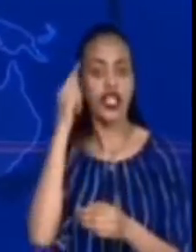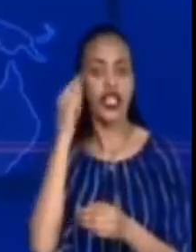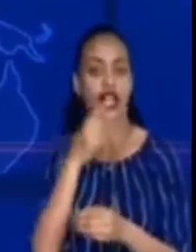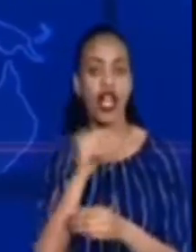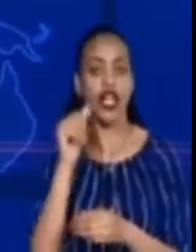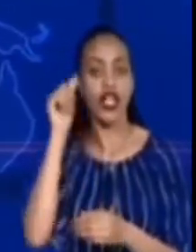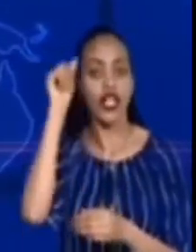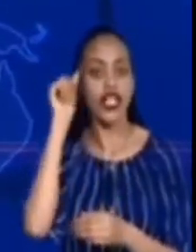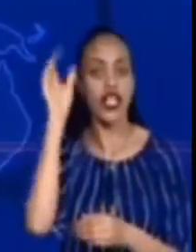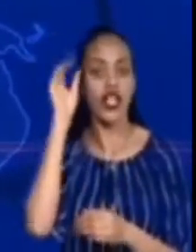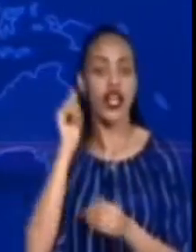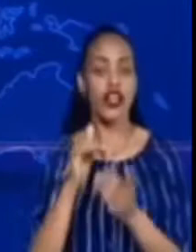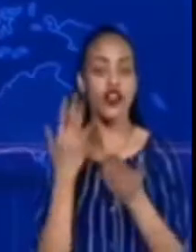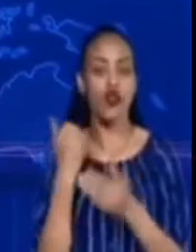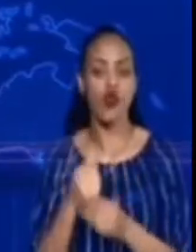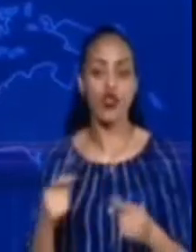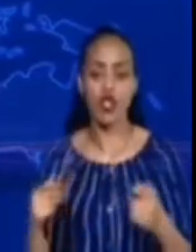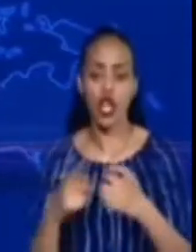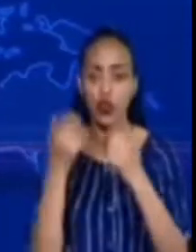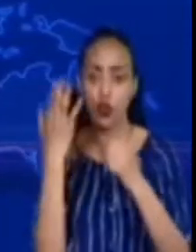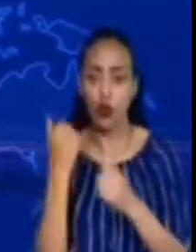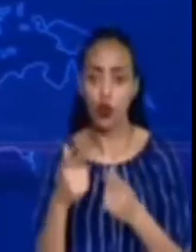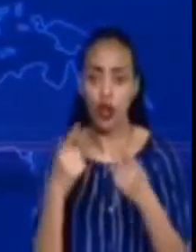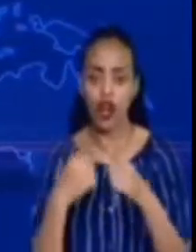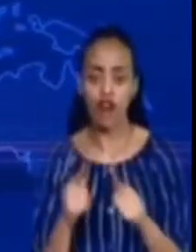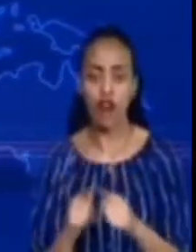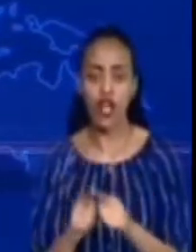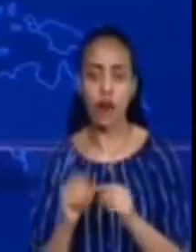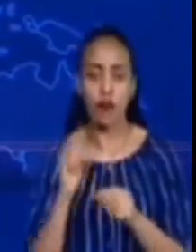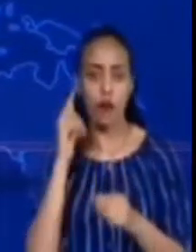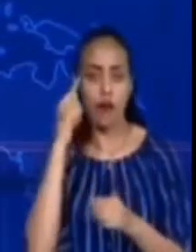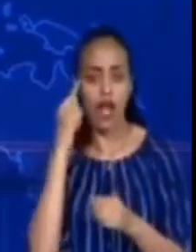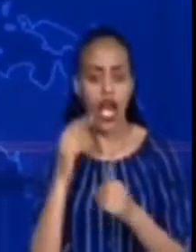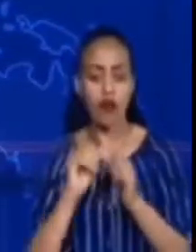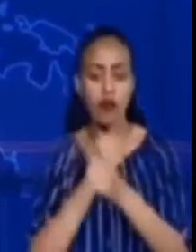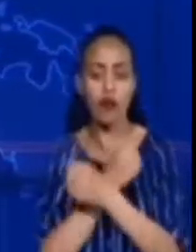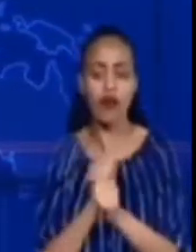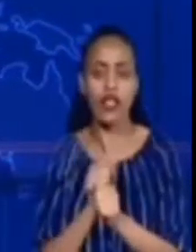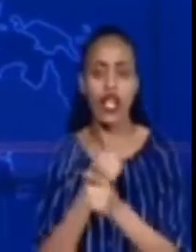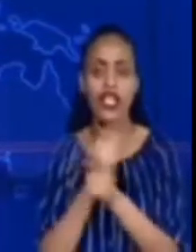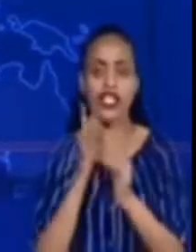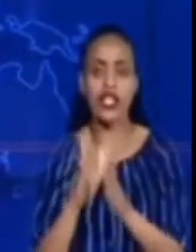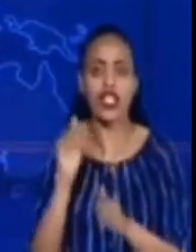ጥሮ ሀብታም ወጣት መቼም ሀብታም ወጣት አይደለም ትልቅ ሰው ነው